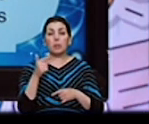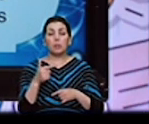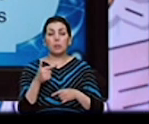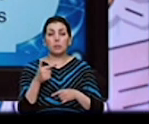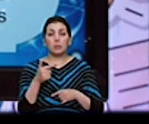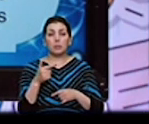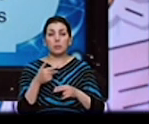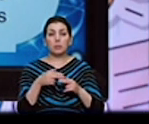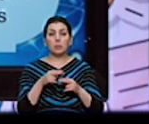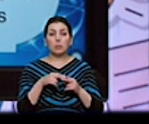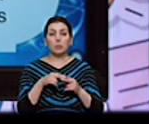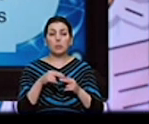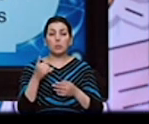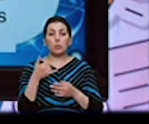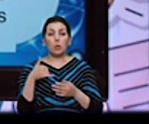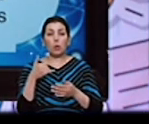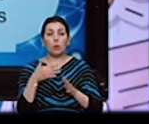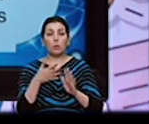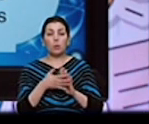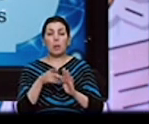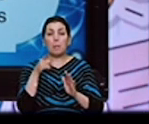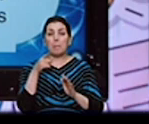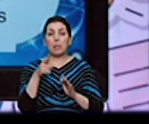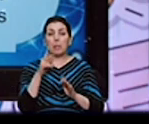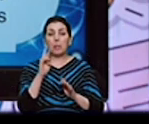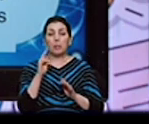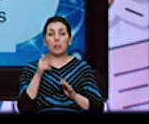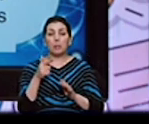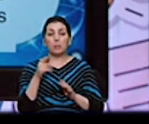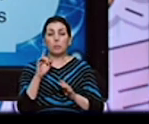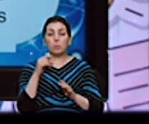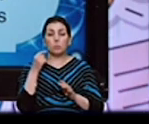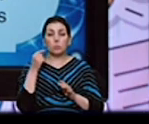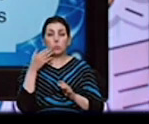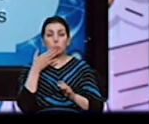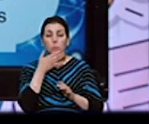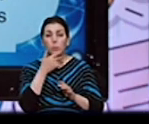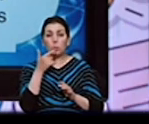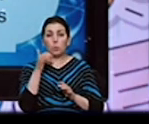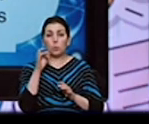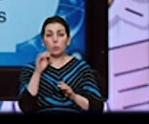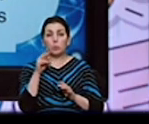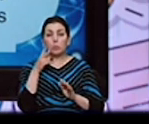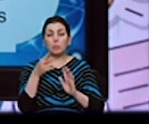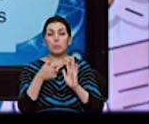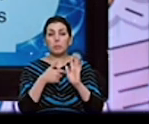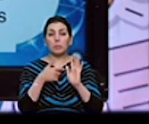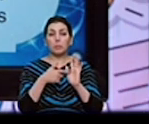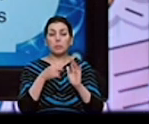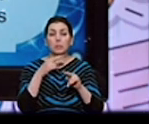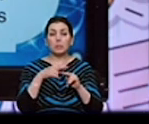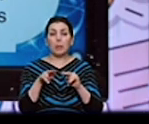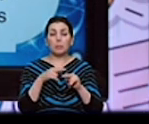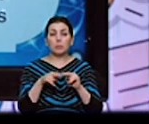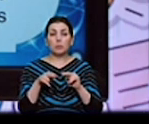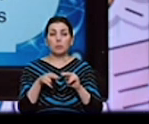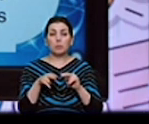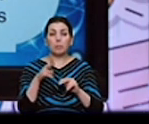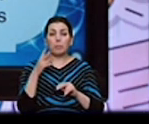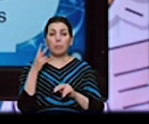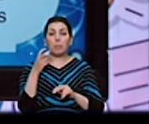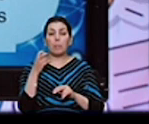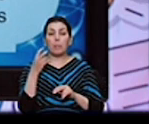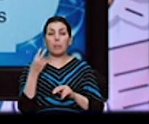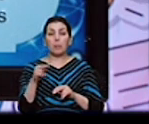kg quyruq yog'i, 1000 kg guruch, 2700 kg sabzi,